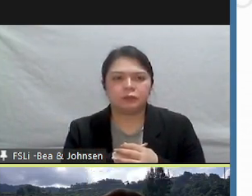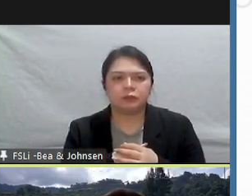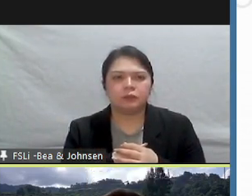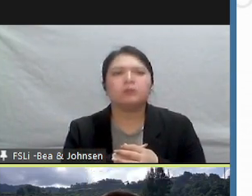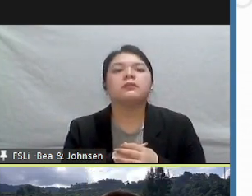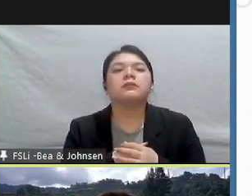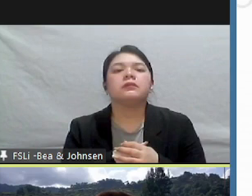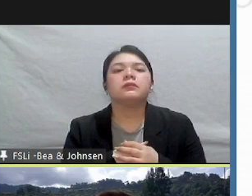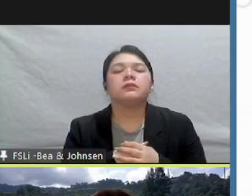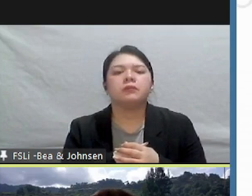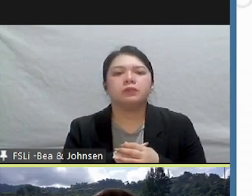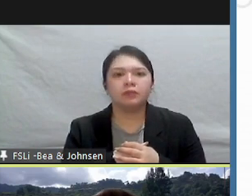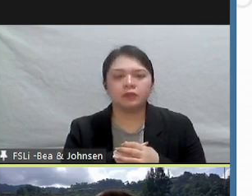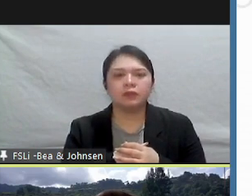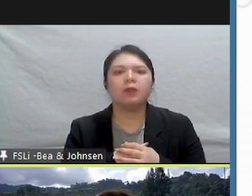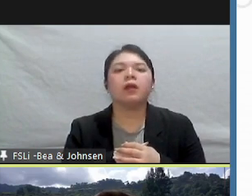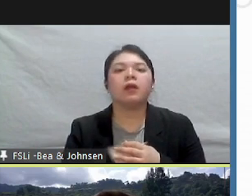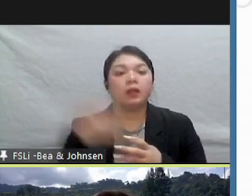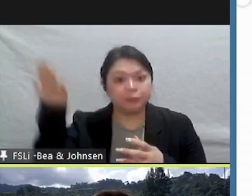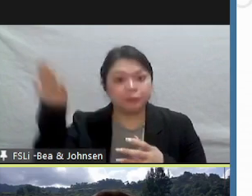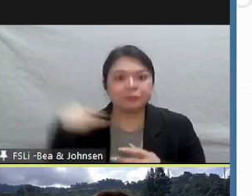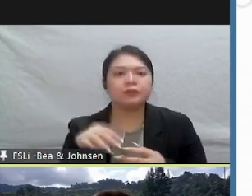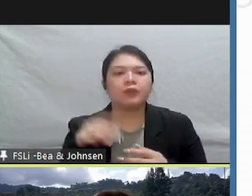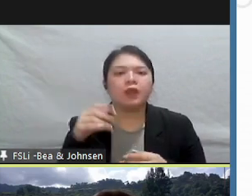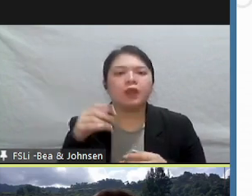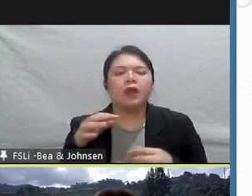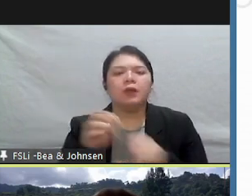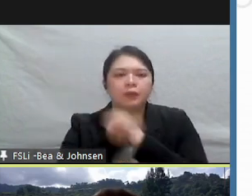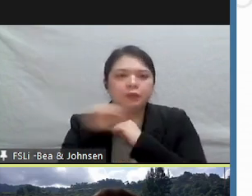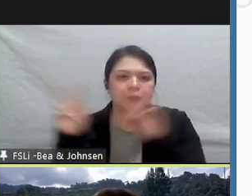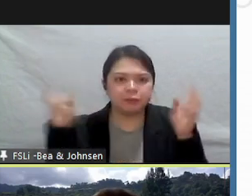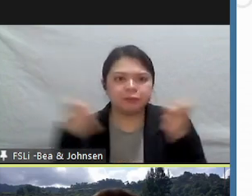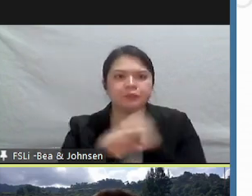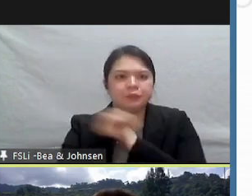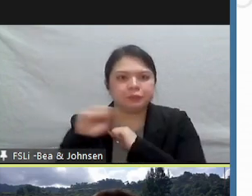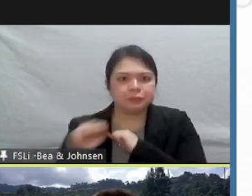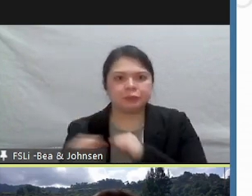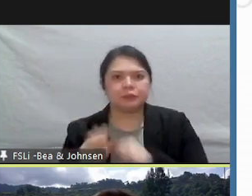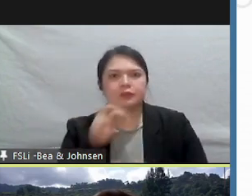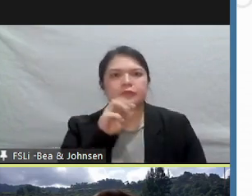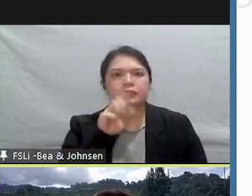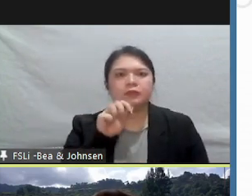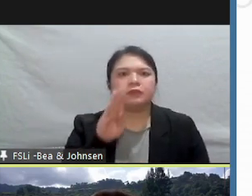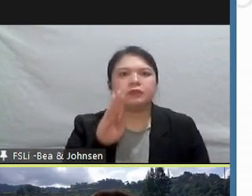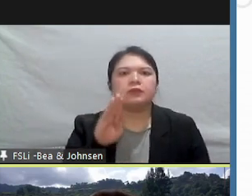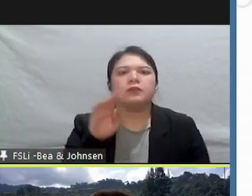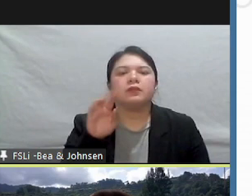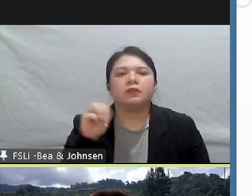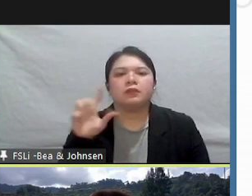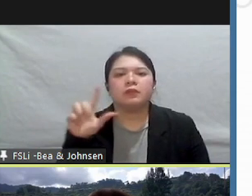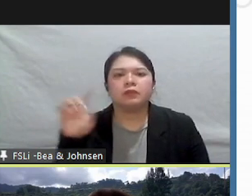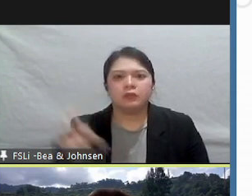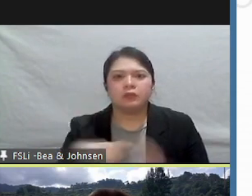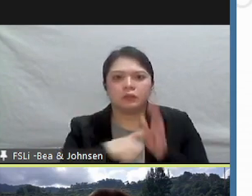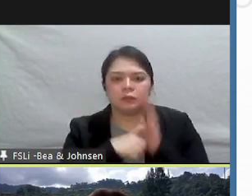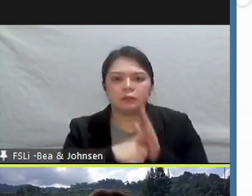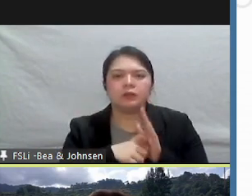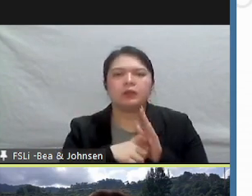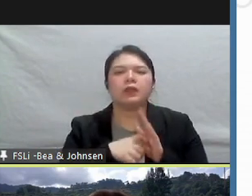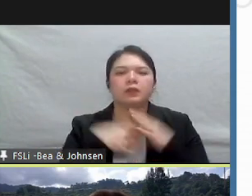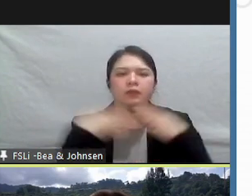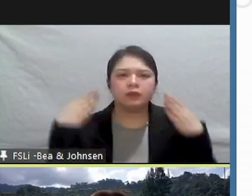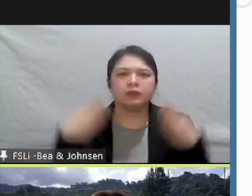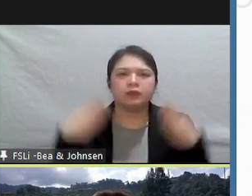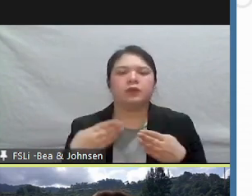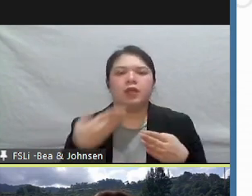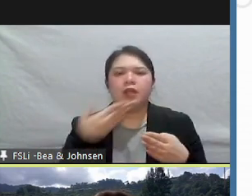ng ating DepEd Secretary noon na promoting MTBMLE requires dedication to a cause greater than ourselves for